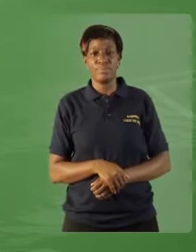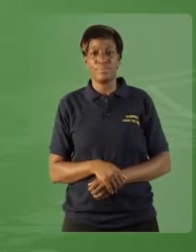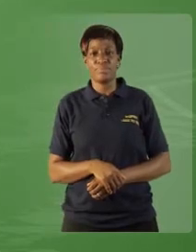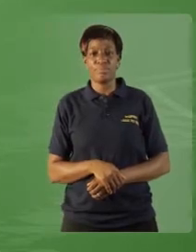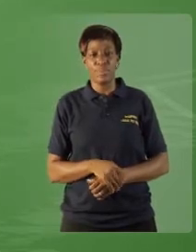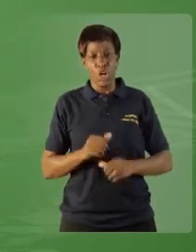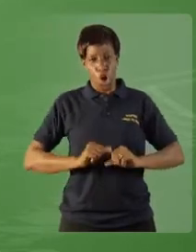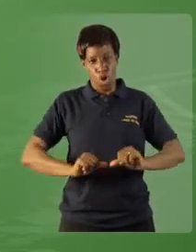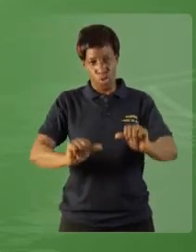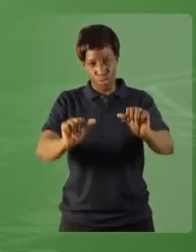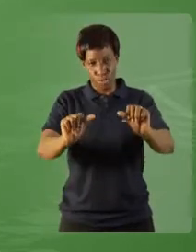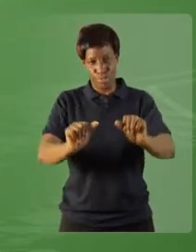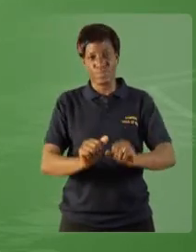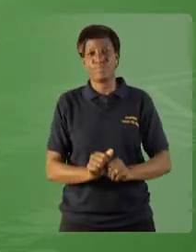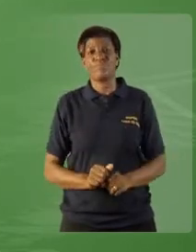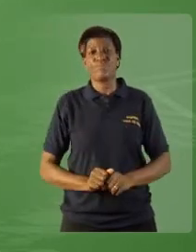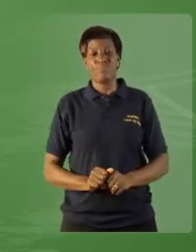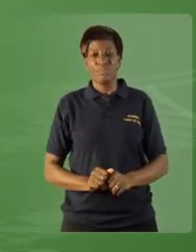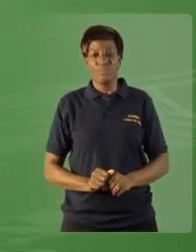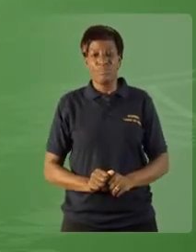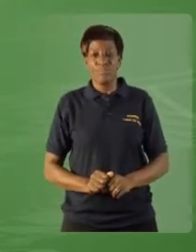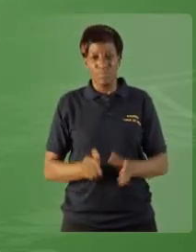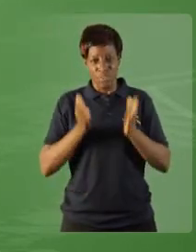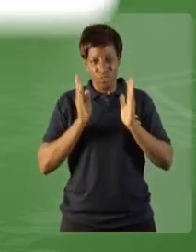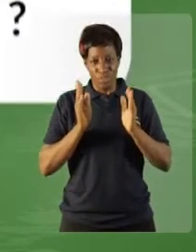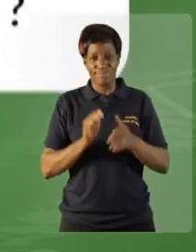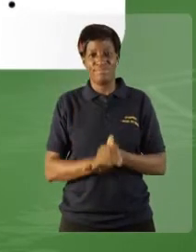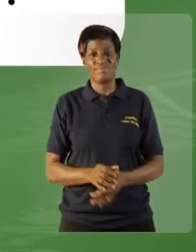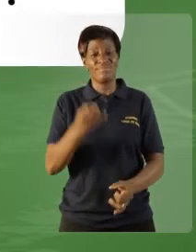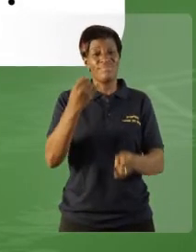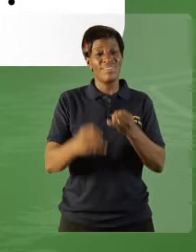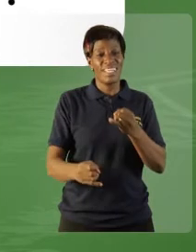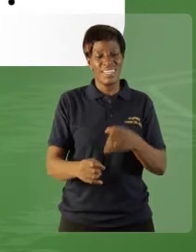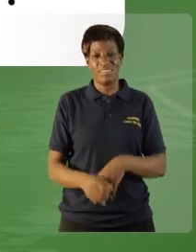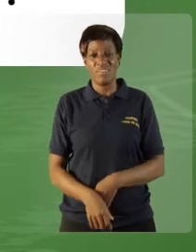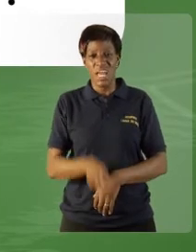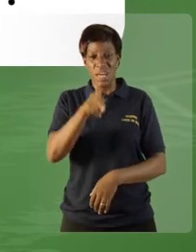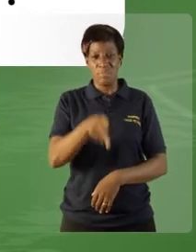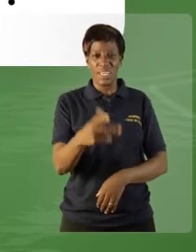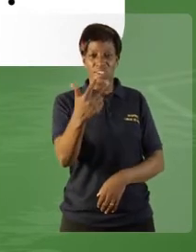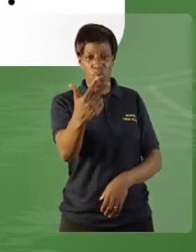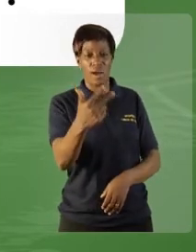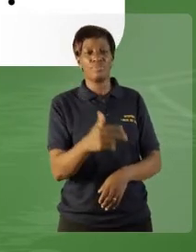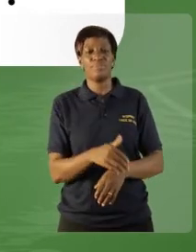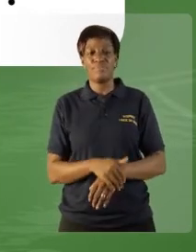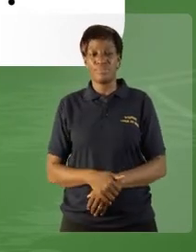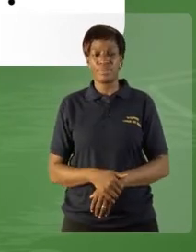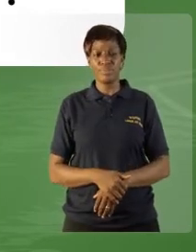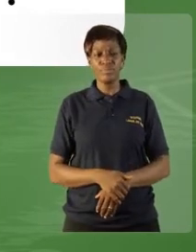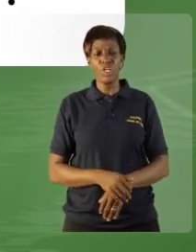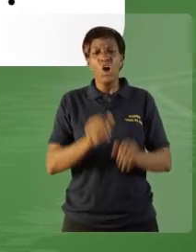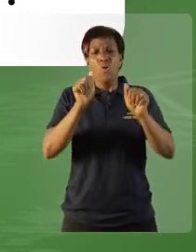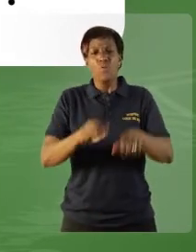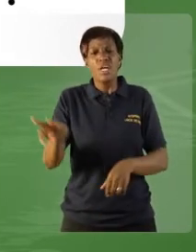Nous continuons en considérant enfin la phrase P3.